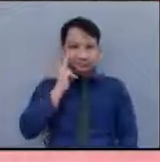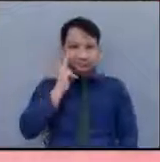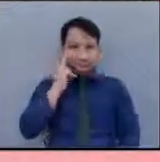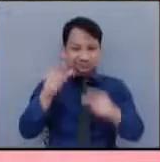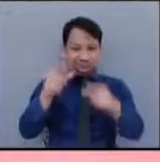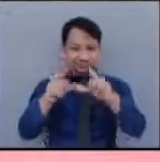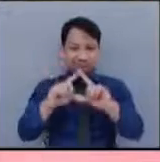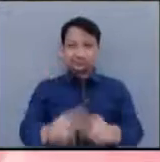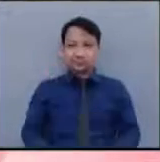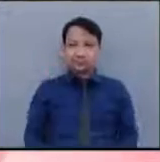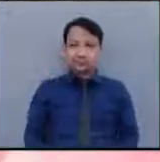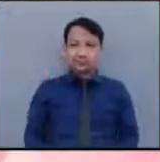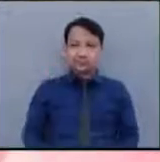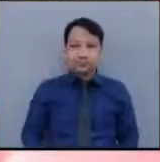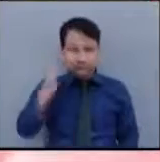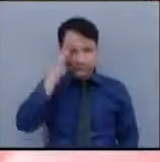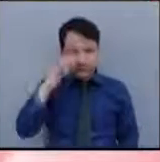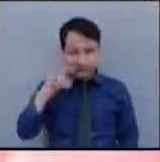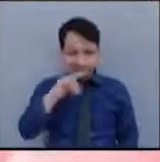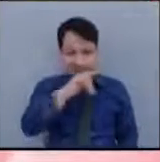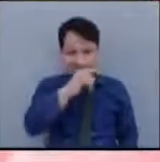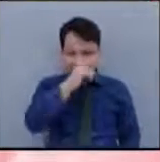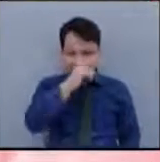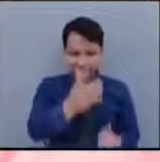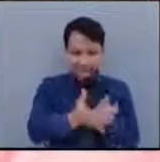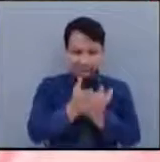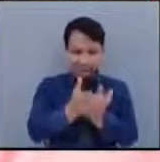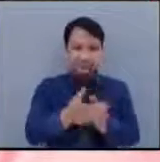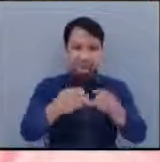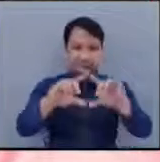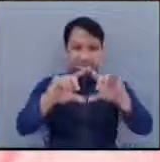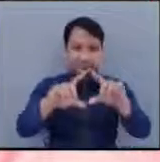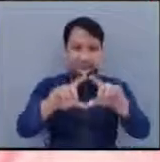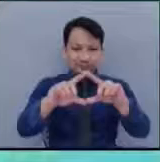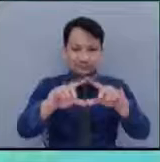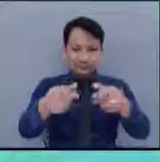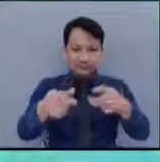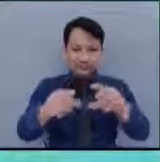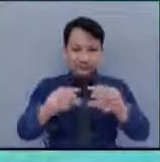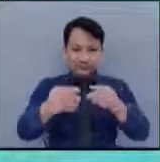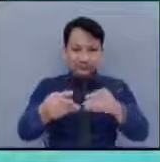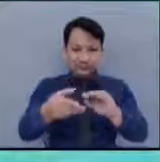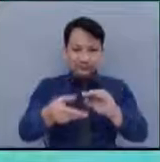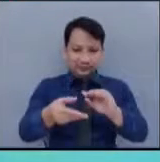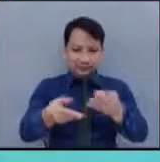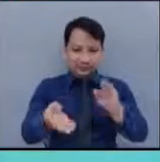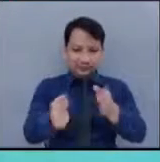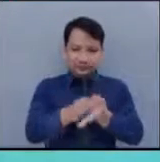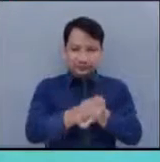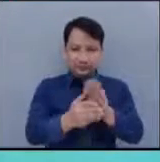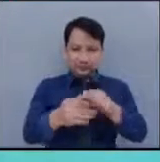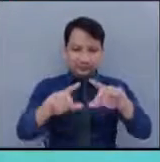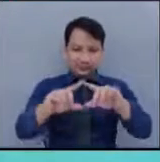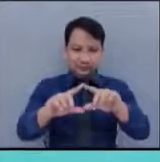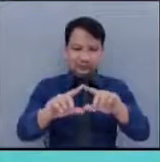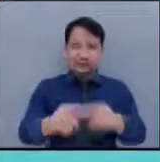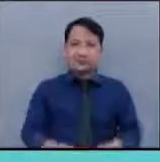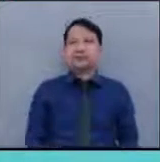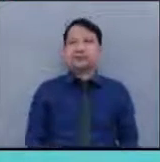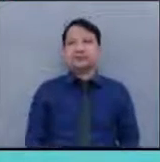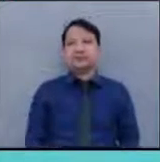airplane? Or boat, di ba? Or boat, ganito ang mga boat. Yan, yan, ganito. Yan, ha? O, di ba?